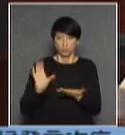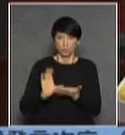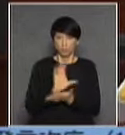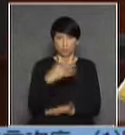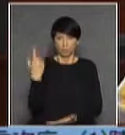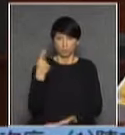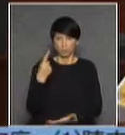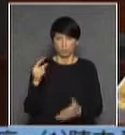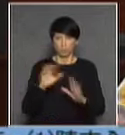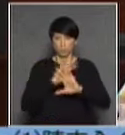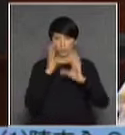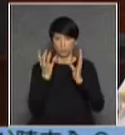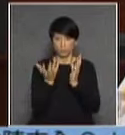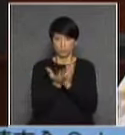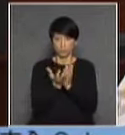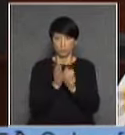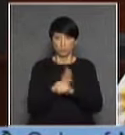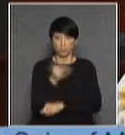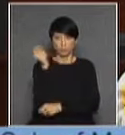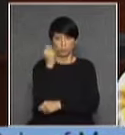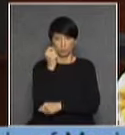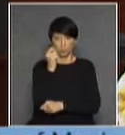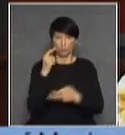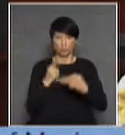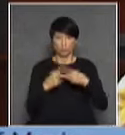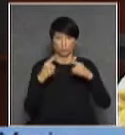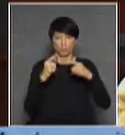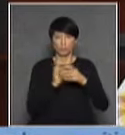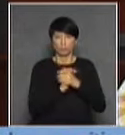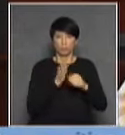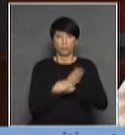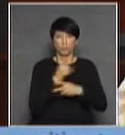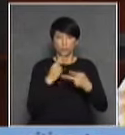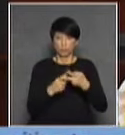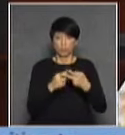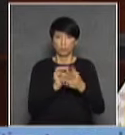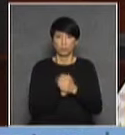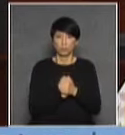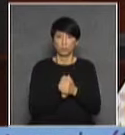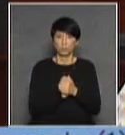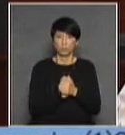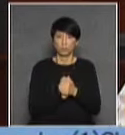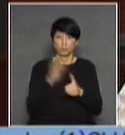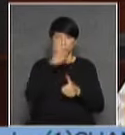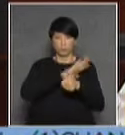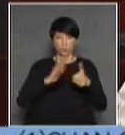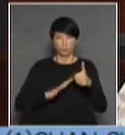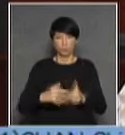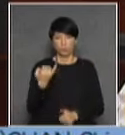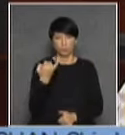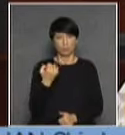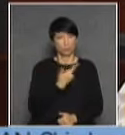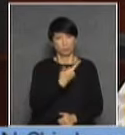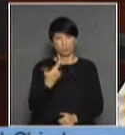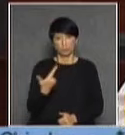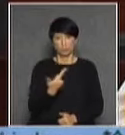呢個整個社福界，不單係社工啊，呢個整個社福界方面咧係帶嚟災難嘅。咁其